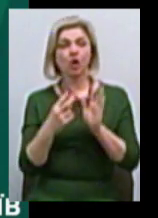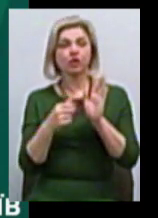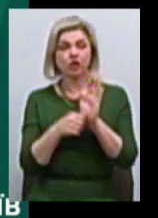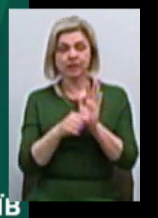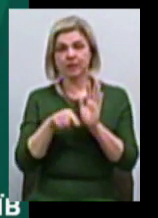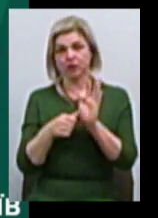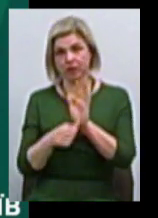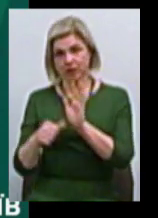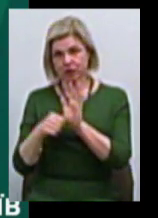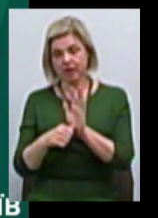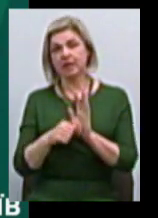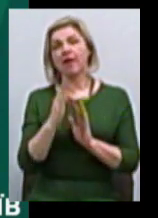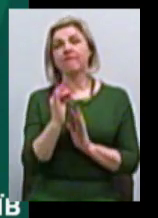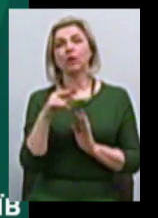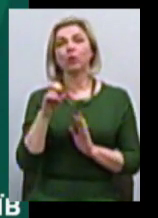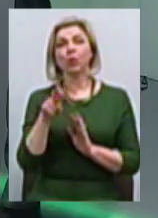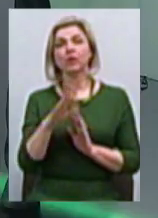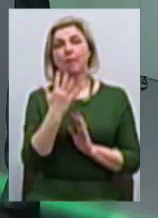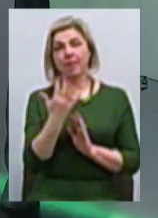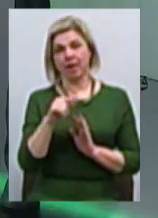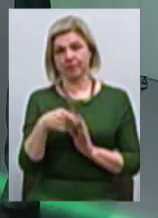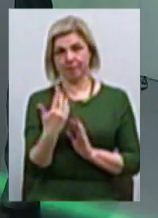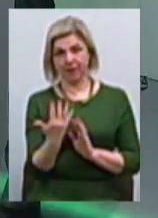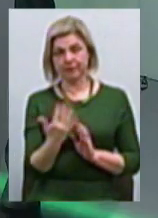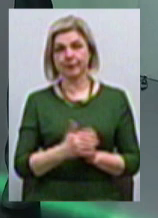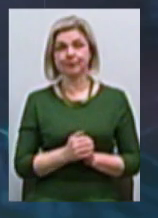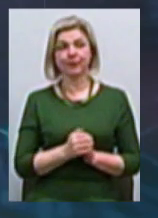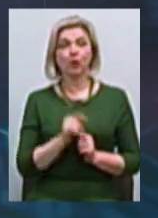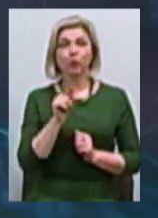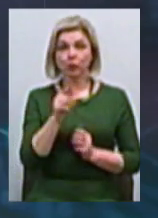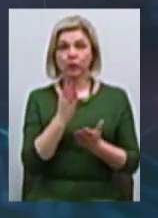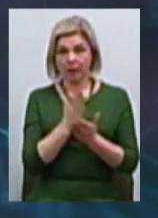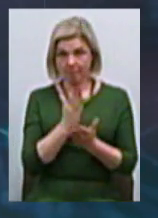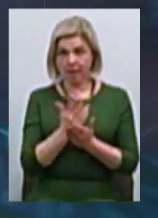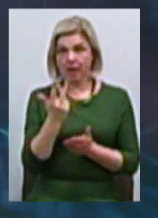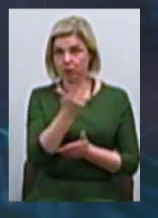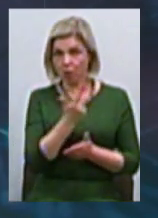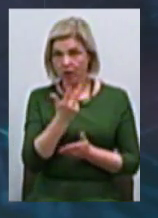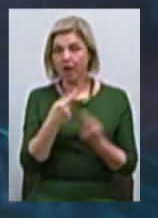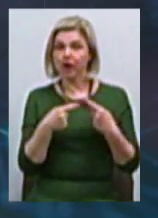Вілкул 5,5%. В принципі, тут навіть трійка інша, так?